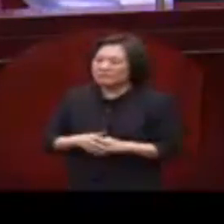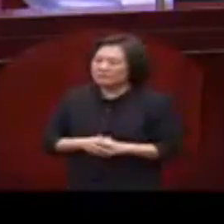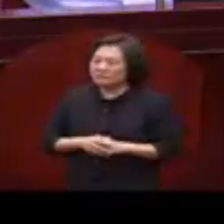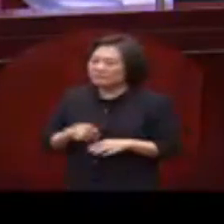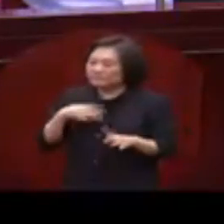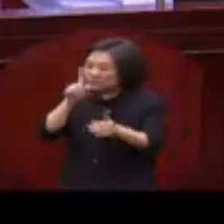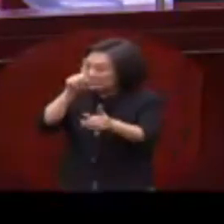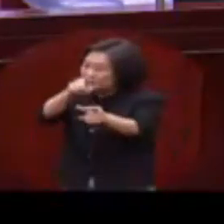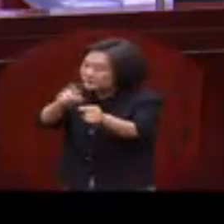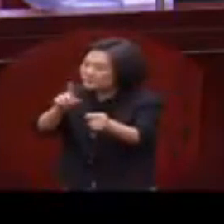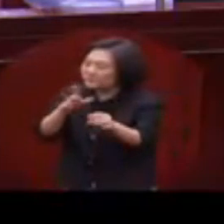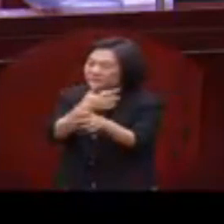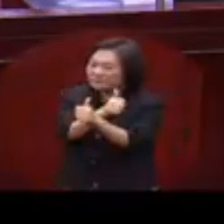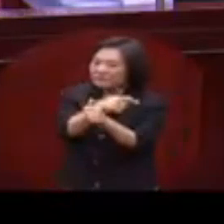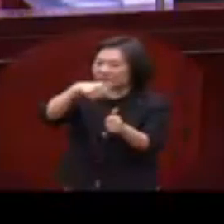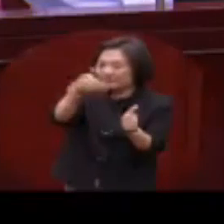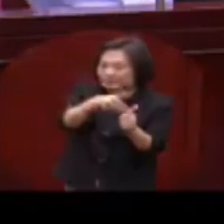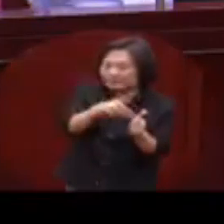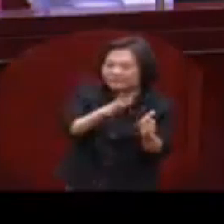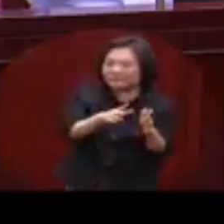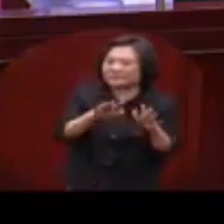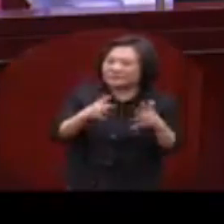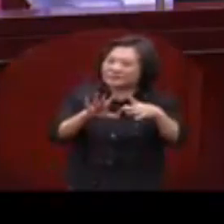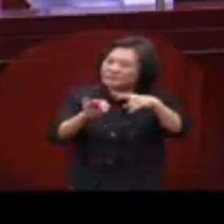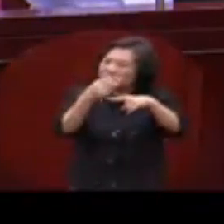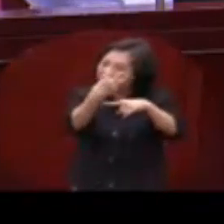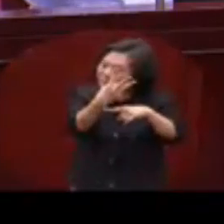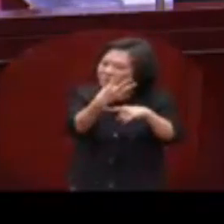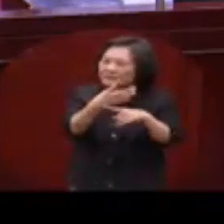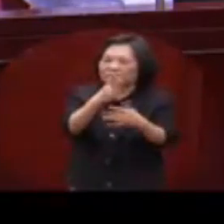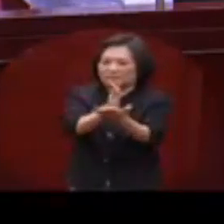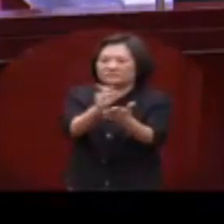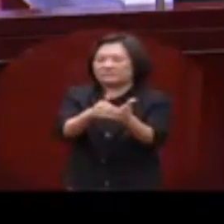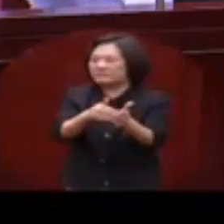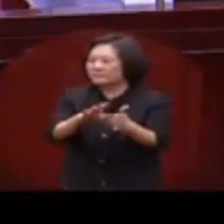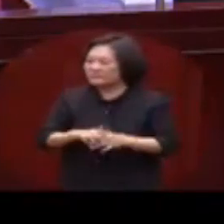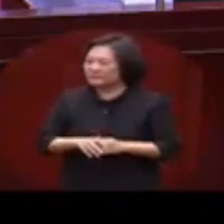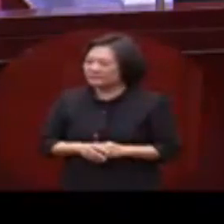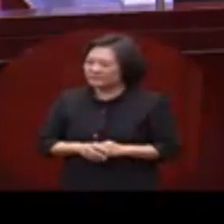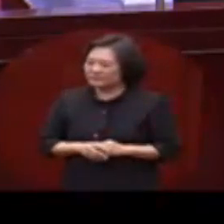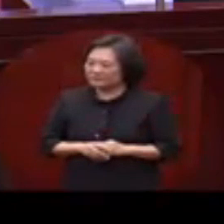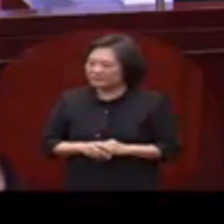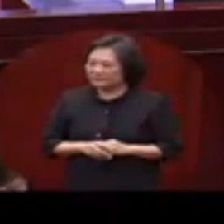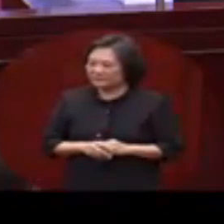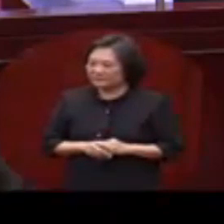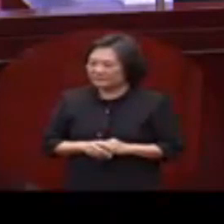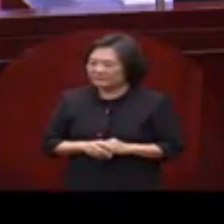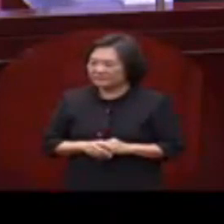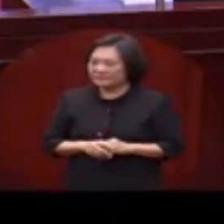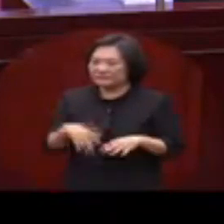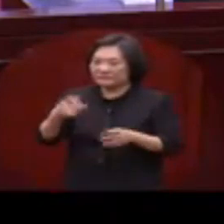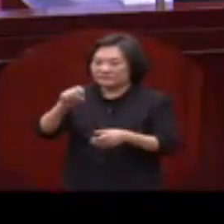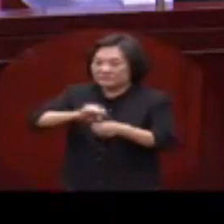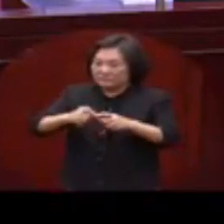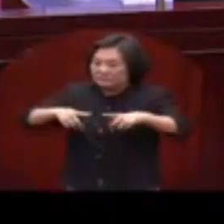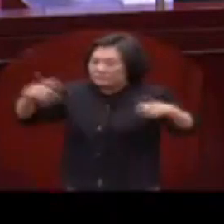这样，实验教育大概到 3% 的就停了，到 3% 的我们要停下来观察看看